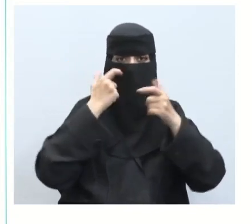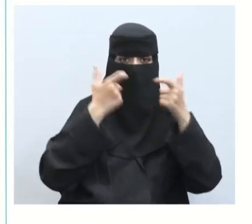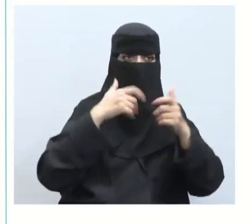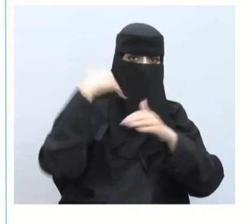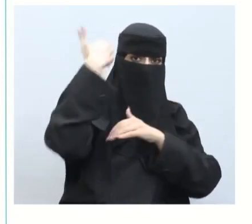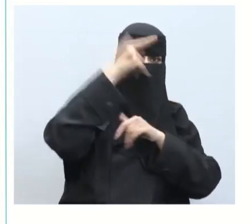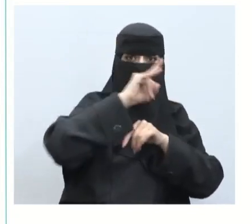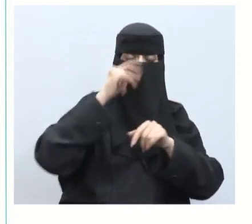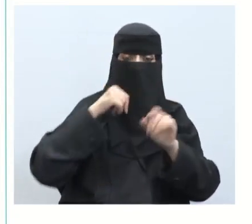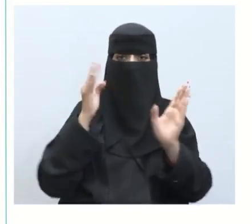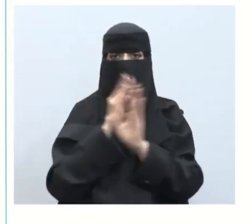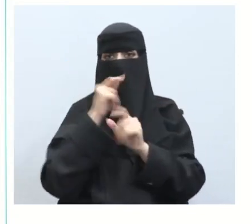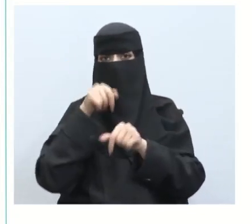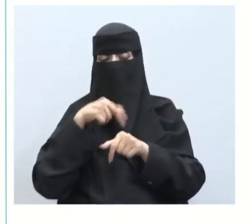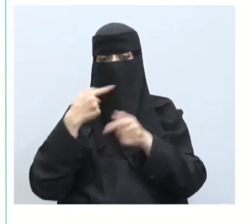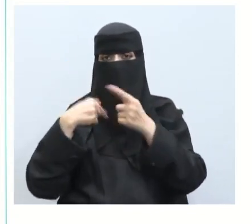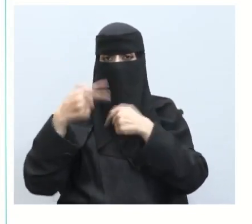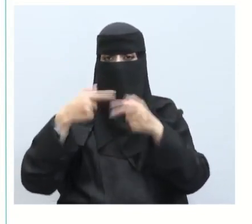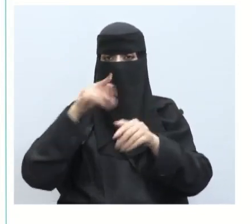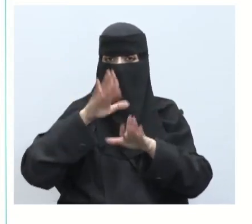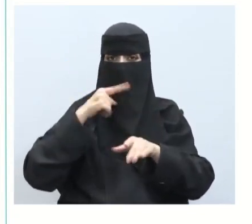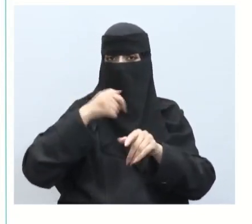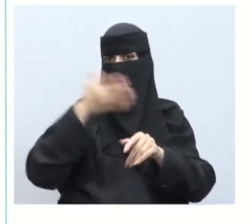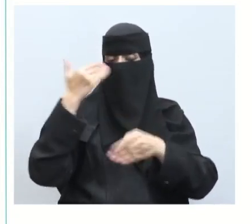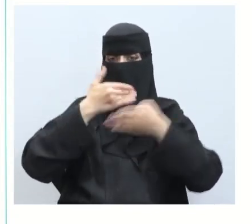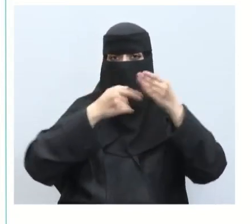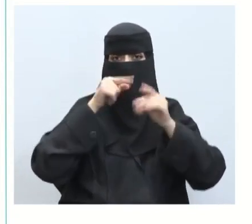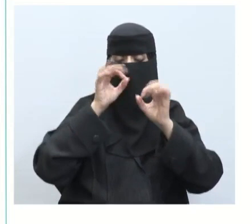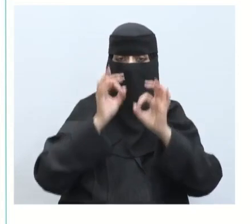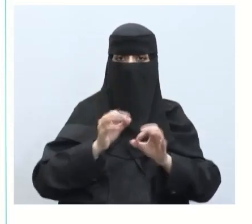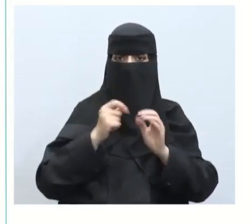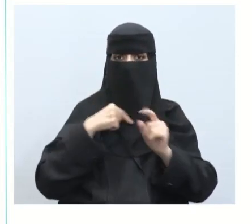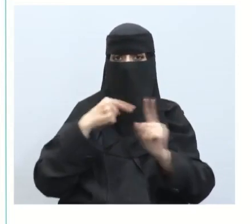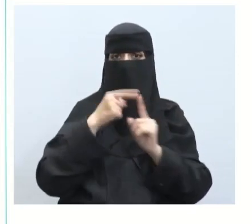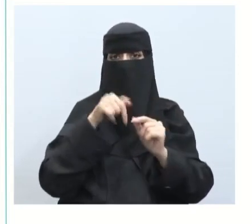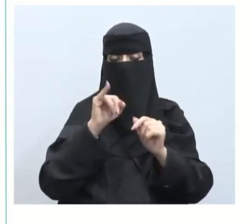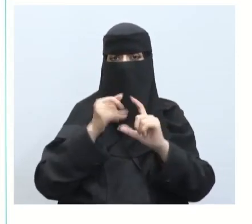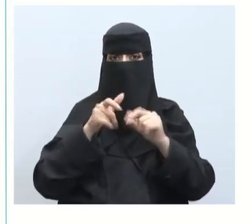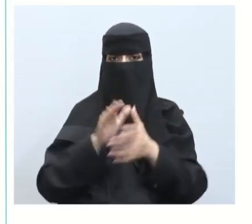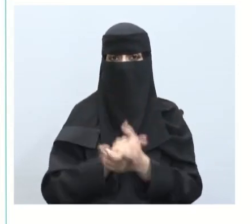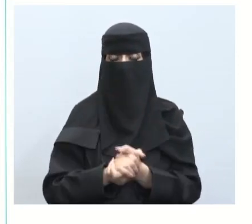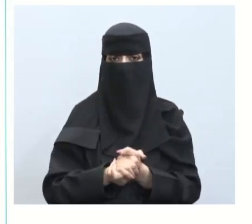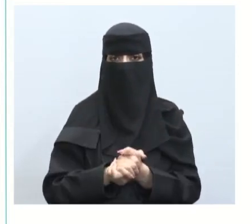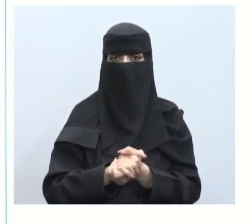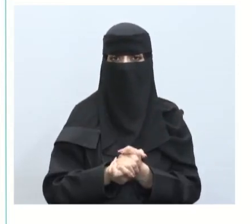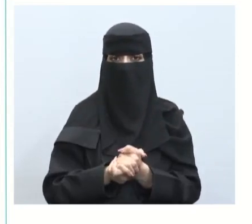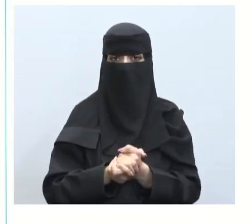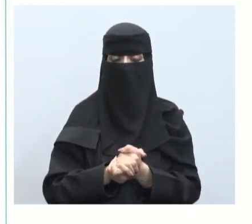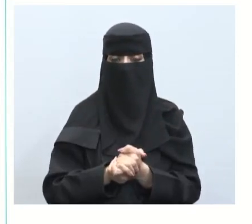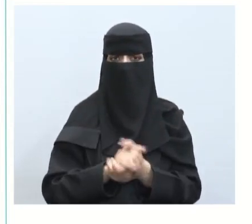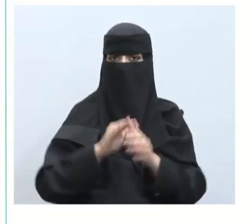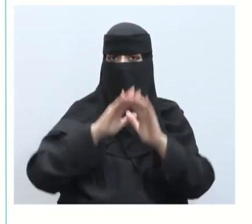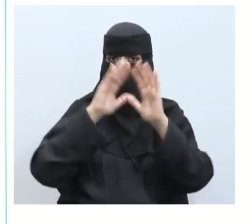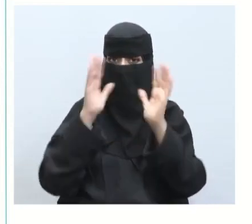مستقبليه ولا تكون رده فعل وارتجال وانما تكون مبنيه على وفقا لاهداف المنظمه وايضا رؤيتها المستقبليه